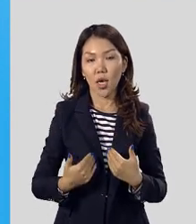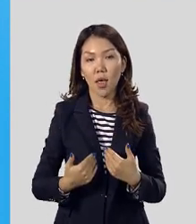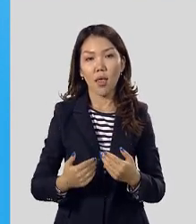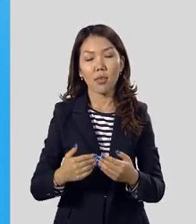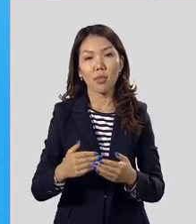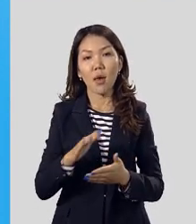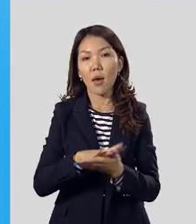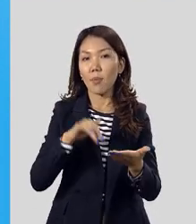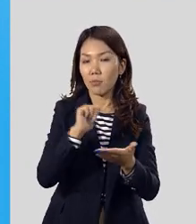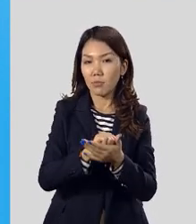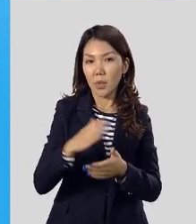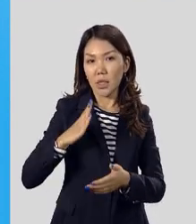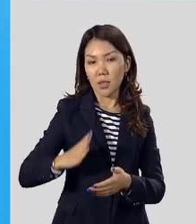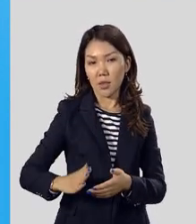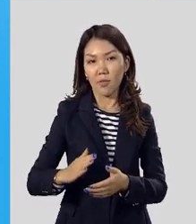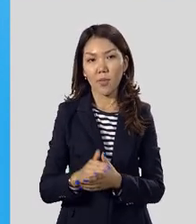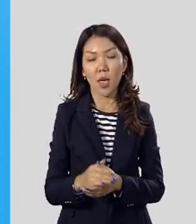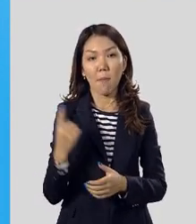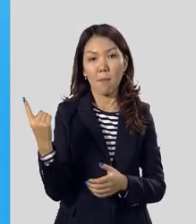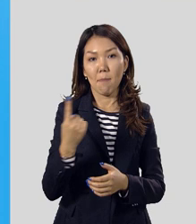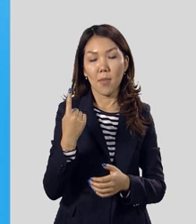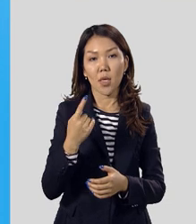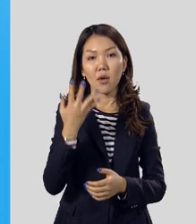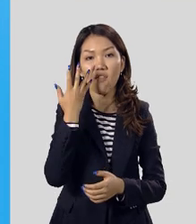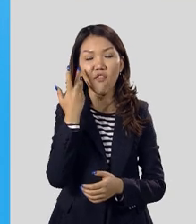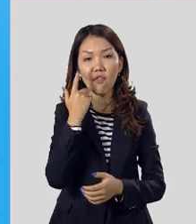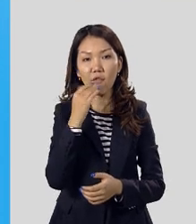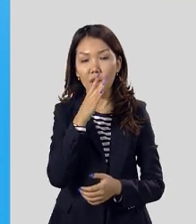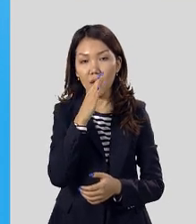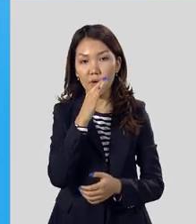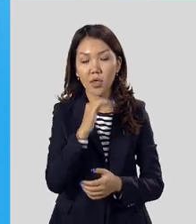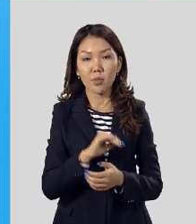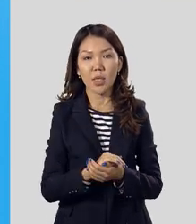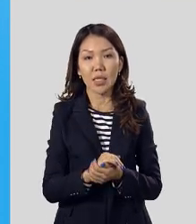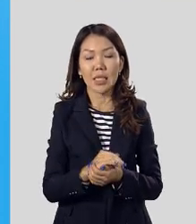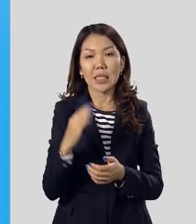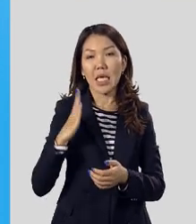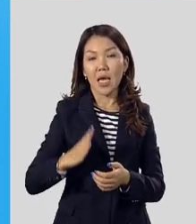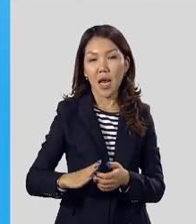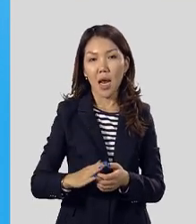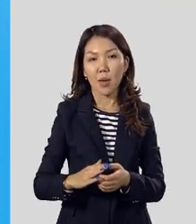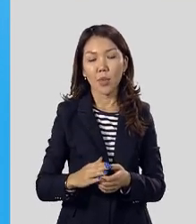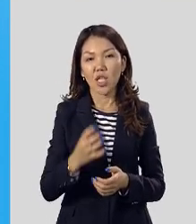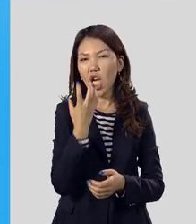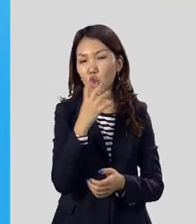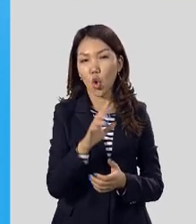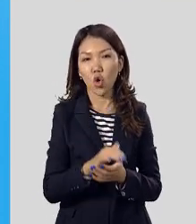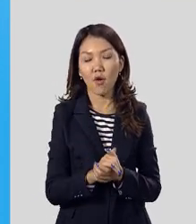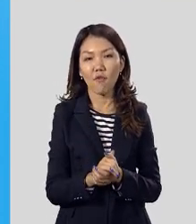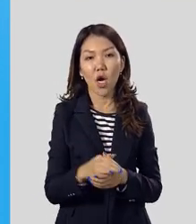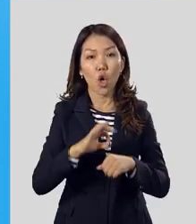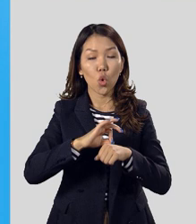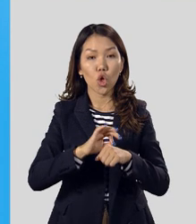Первой принимает на себя удары, царапины или ожоги. Кожа защищает наш организм